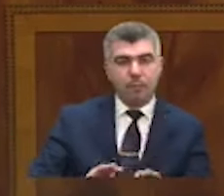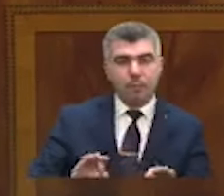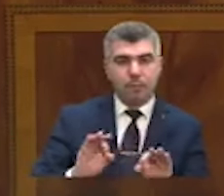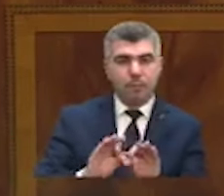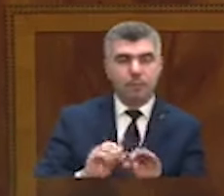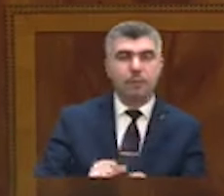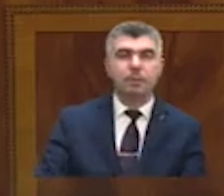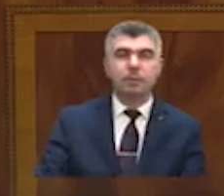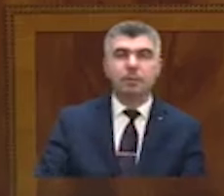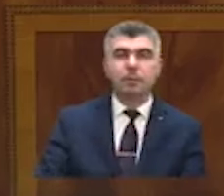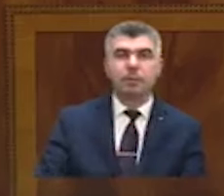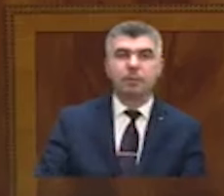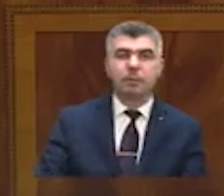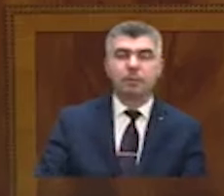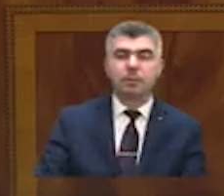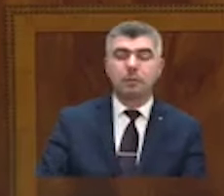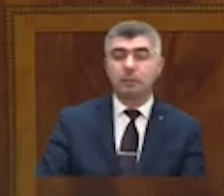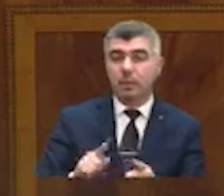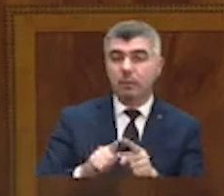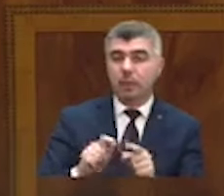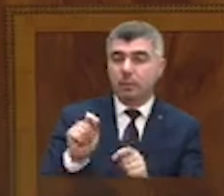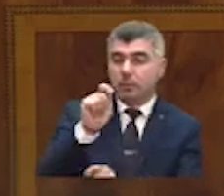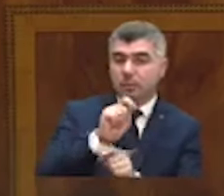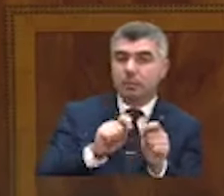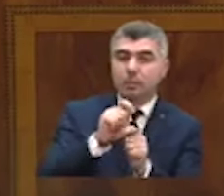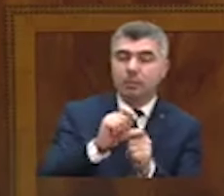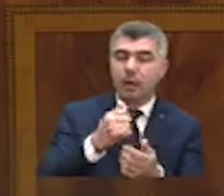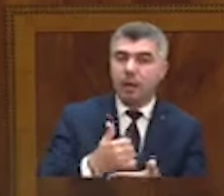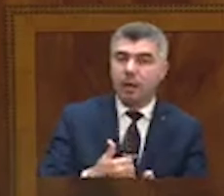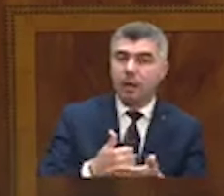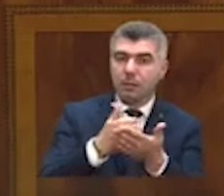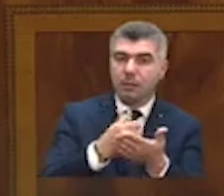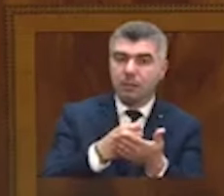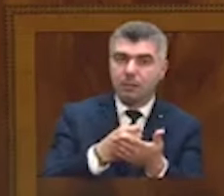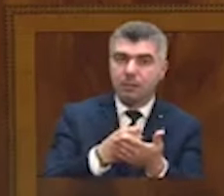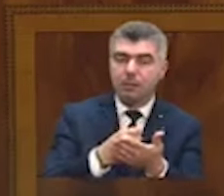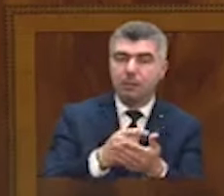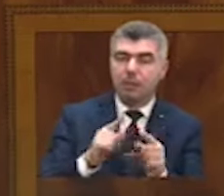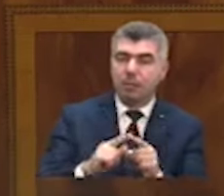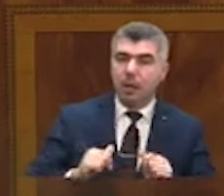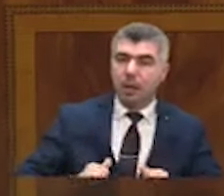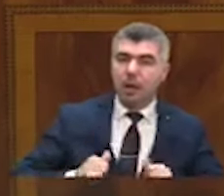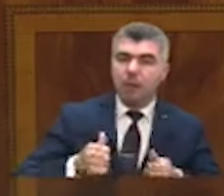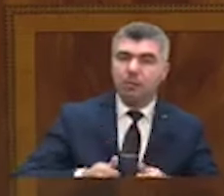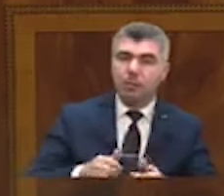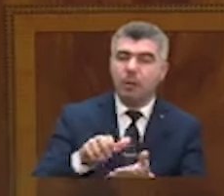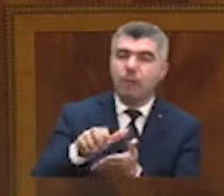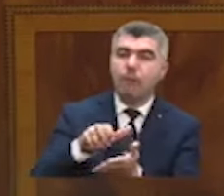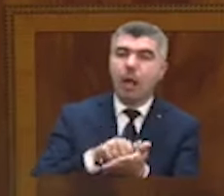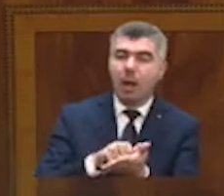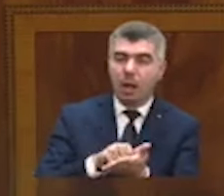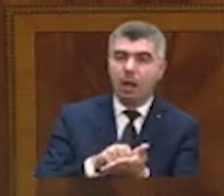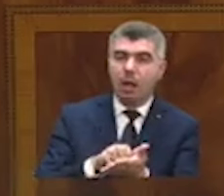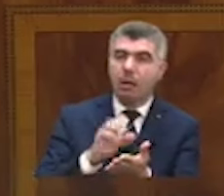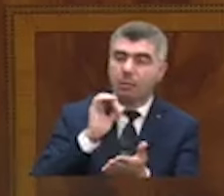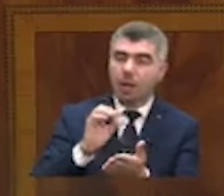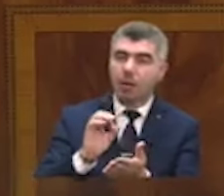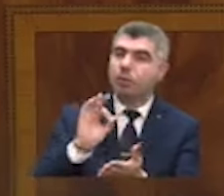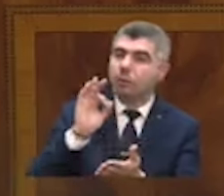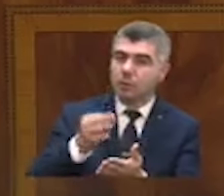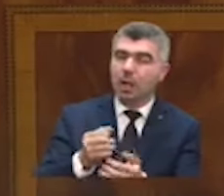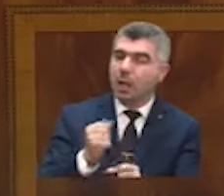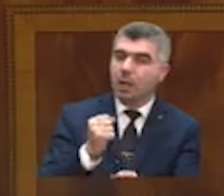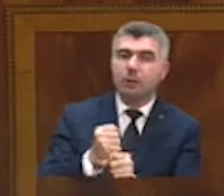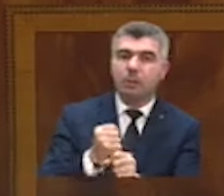قبل والاستثمارات اللي تعملت قبل والشجاعه ديال الفلاحه الشجاعه ديال